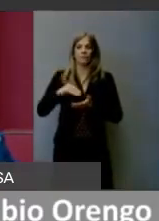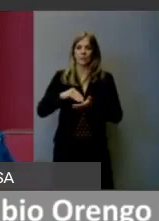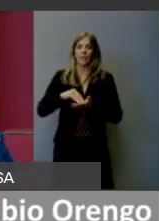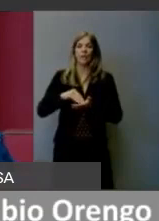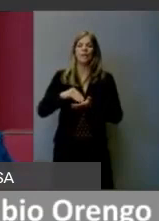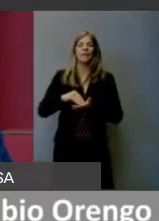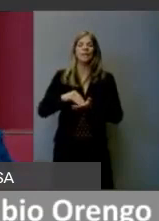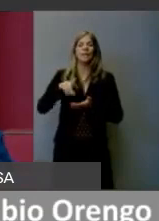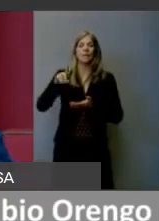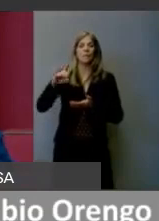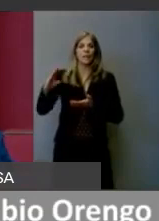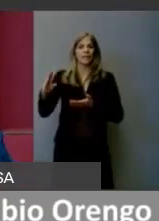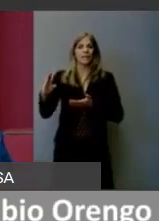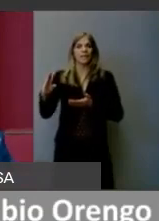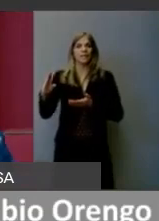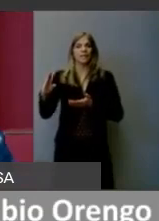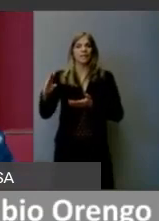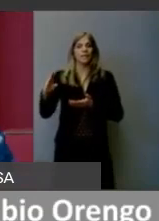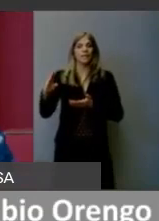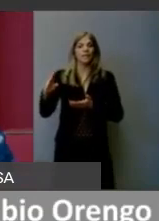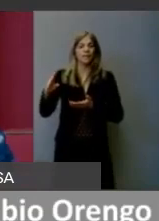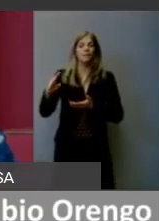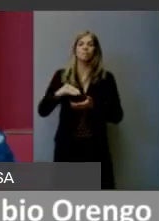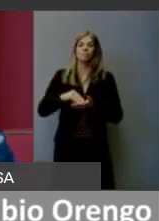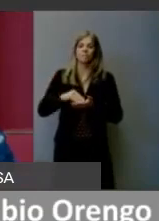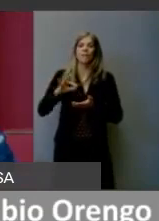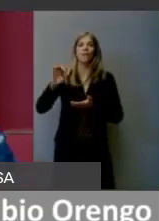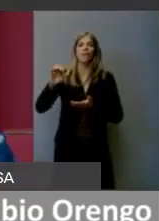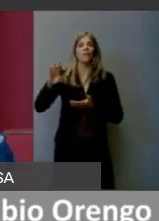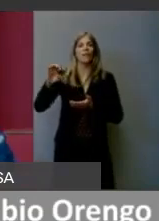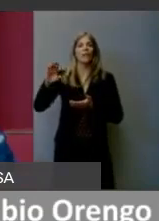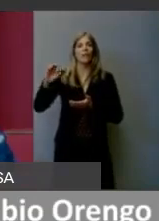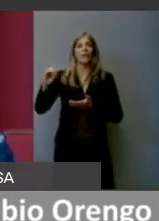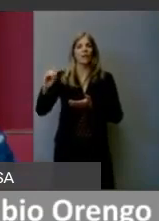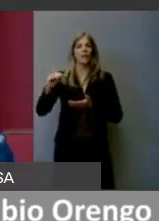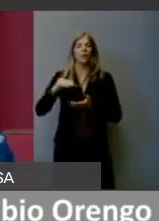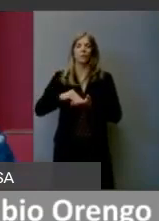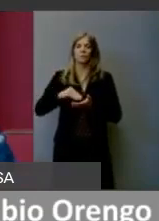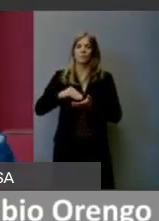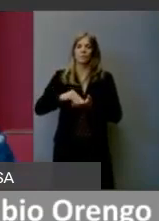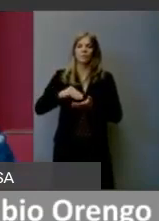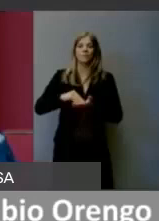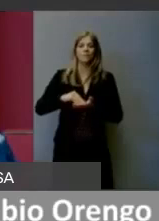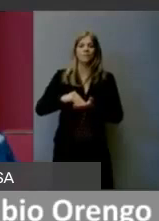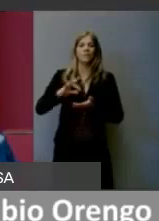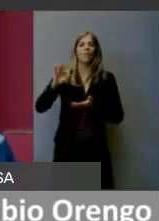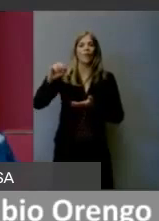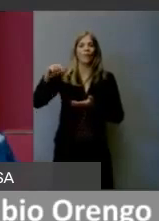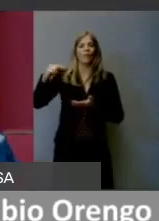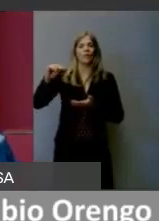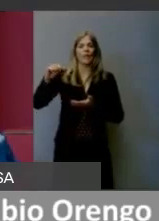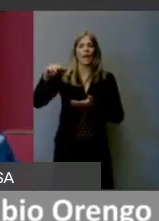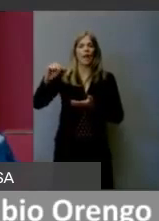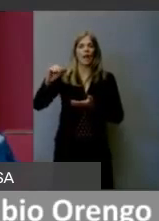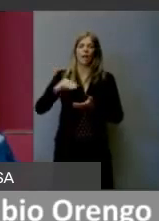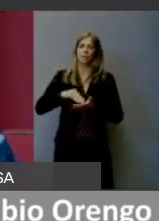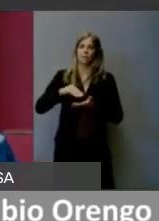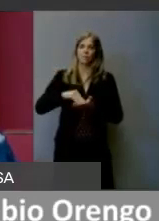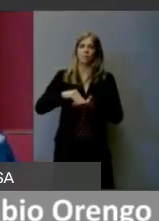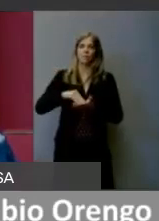De Benedictis, Ferrero, presente, Fontana,